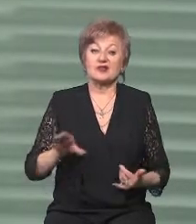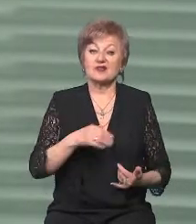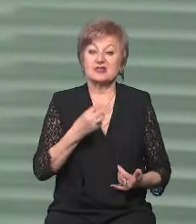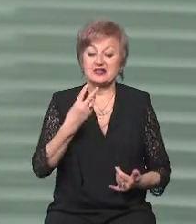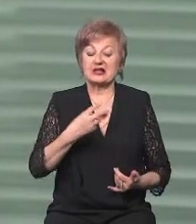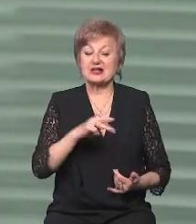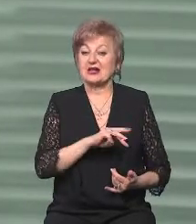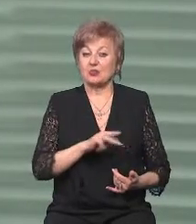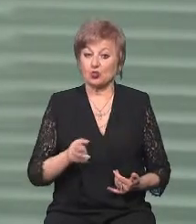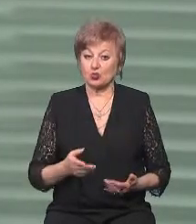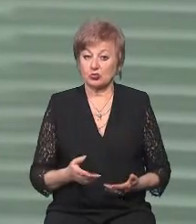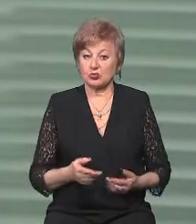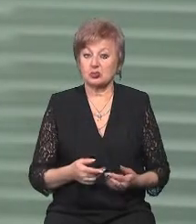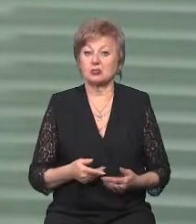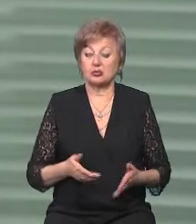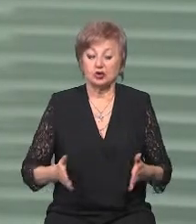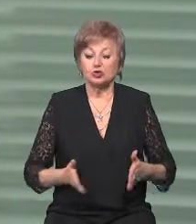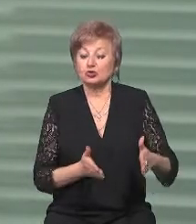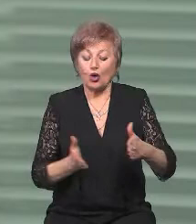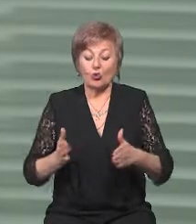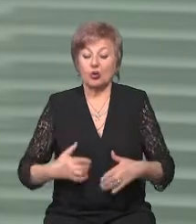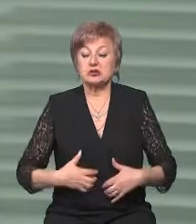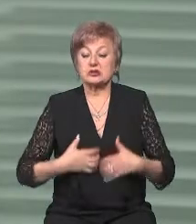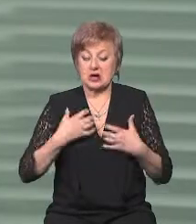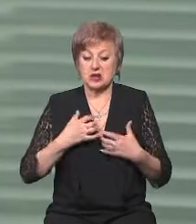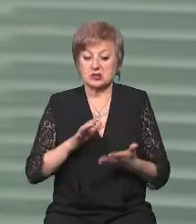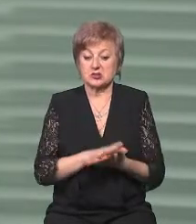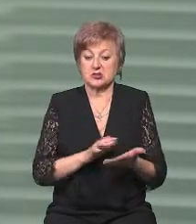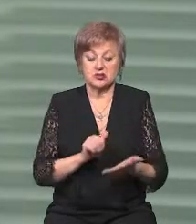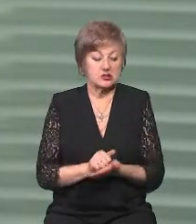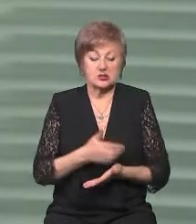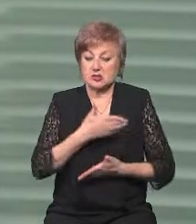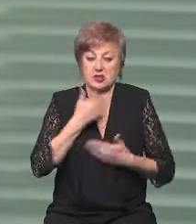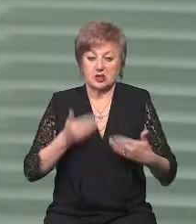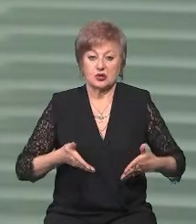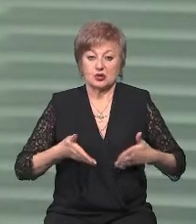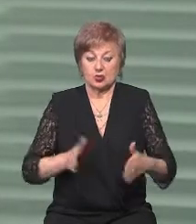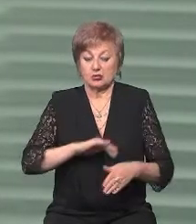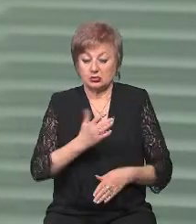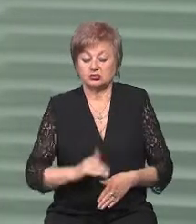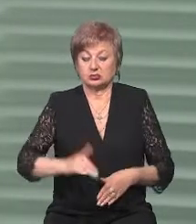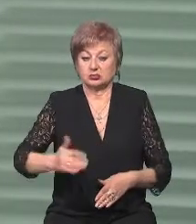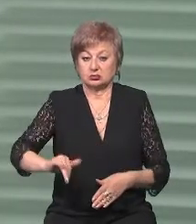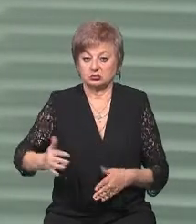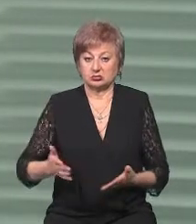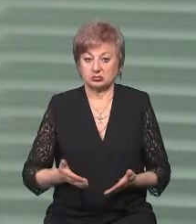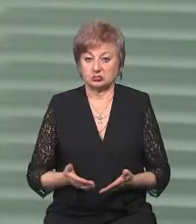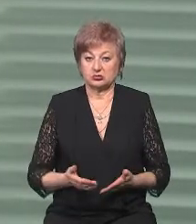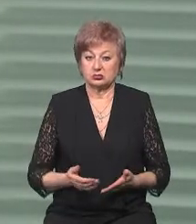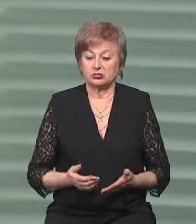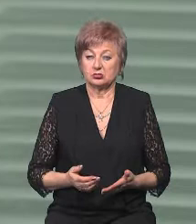хвилин. А чому? Дорога розбита. Вона відсутня майже. Яма на ямі і в коліно. А дорога це